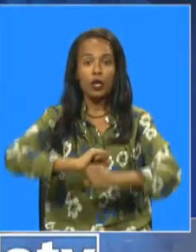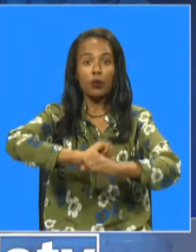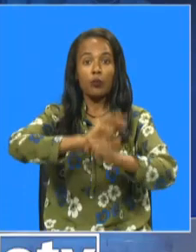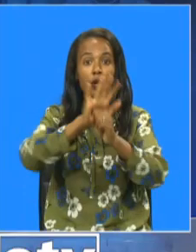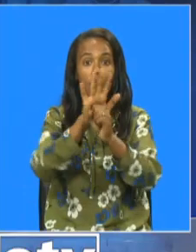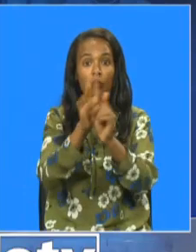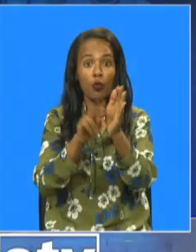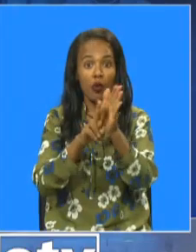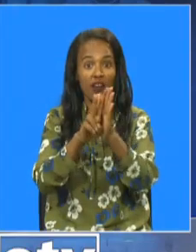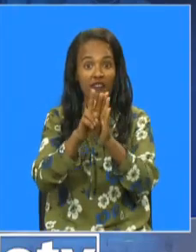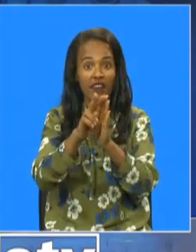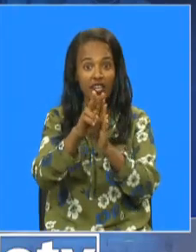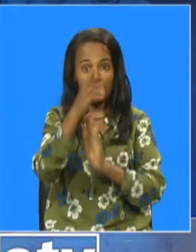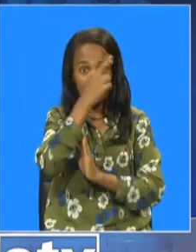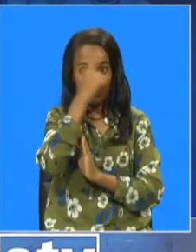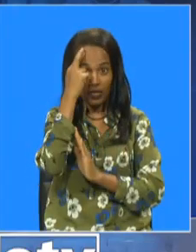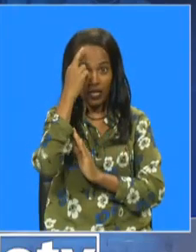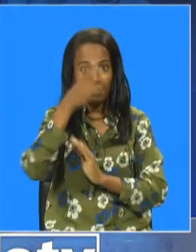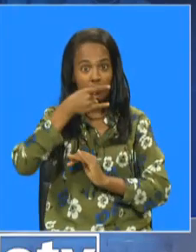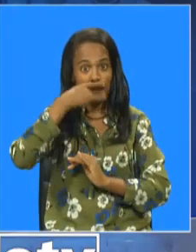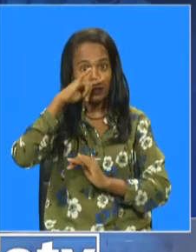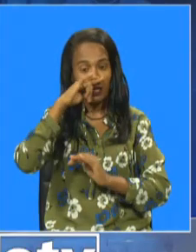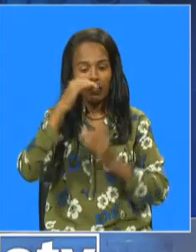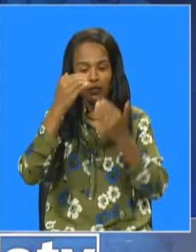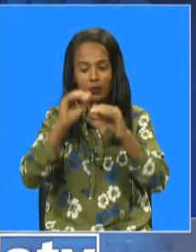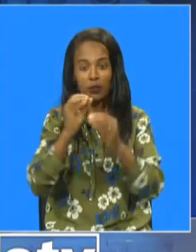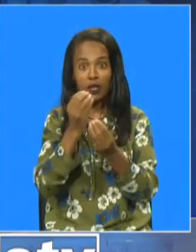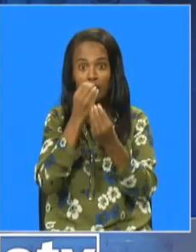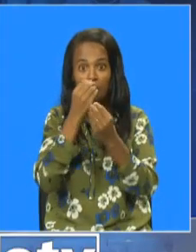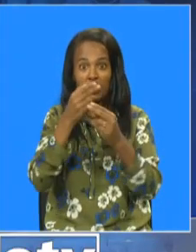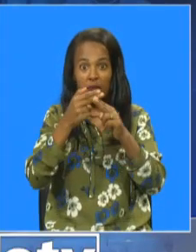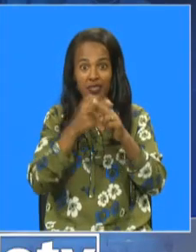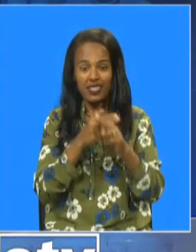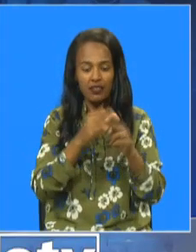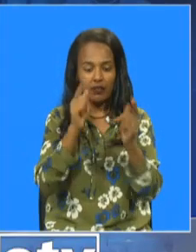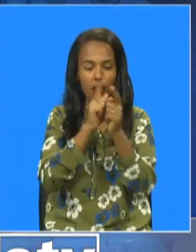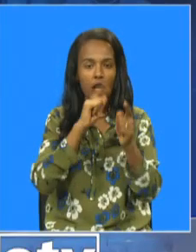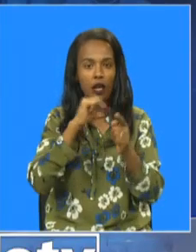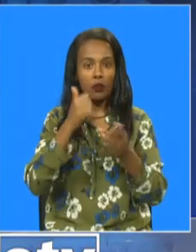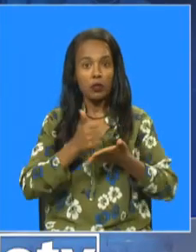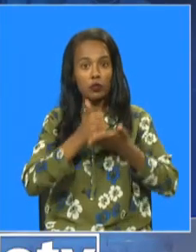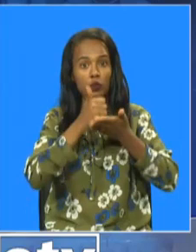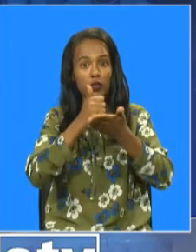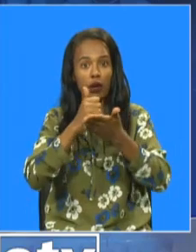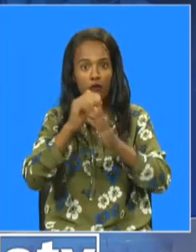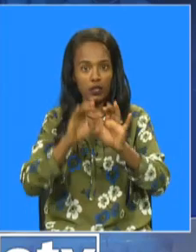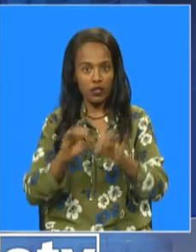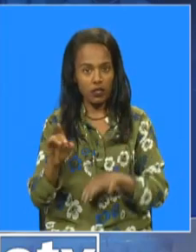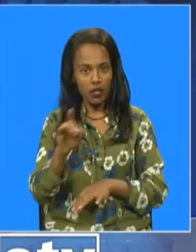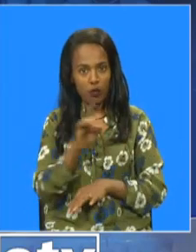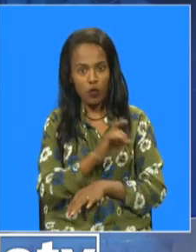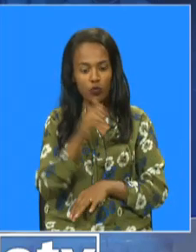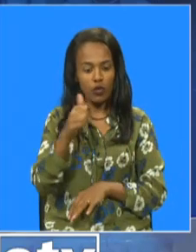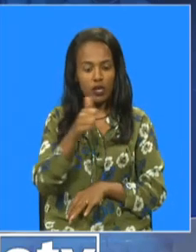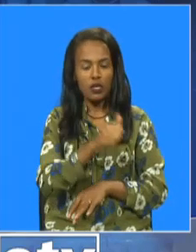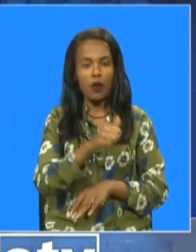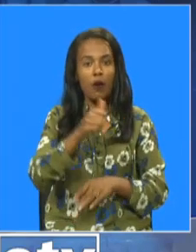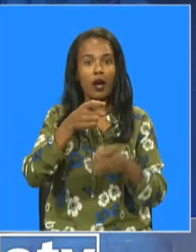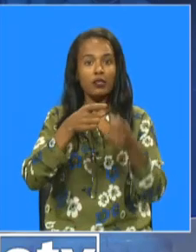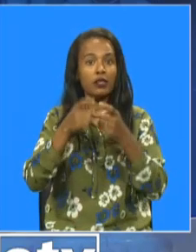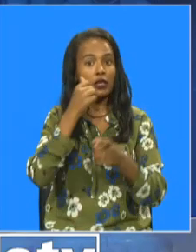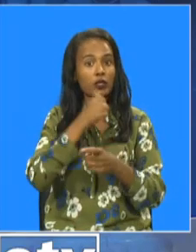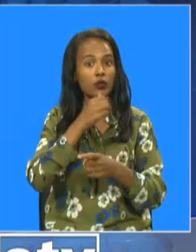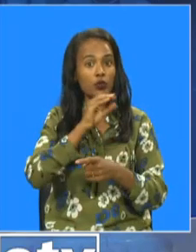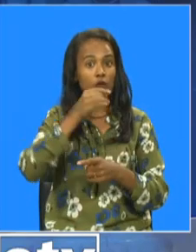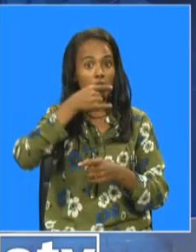በኮሮና ቫይረስ ወረርሽኝ ምክንያት ህጻናት የተመጣጠነ ምግብ እጥረት እንዳጋጠማቸው ድጋፍ እየተደረገ መሆኑን የአዲስ አበባ አስተዳደር